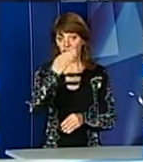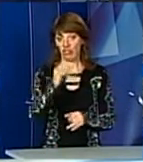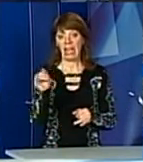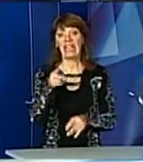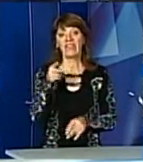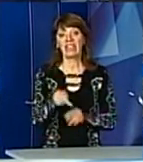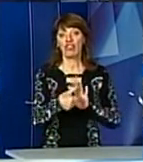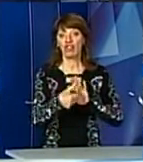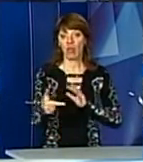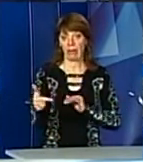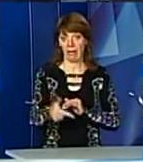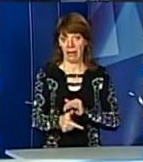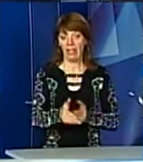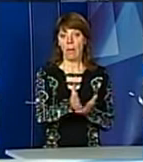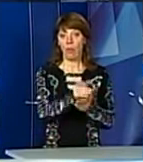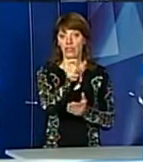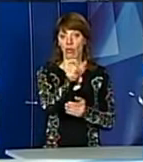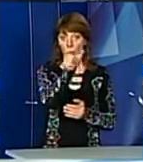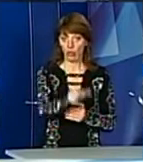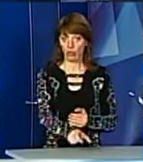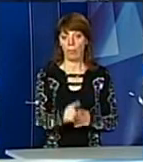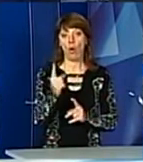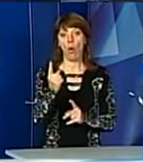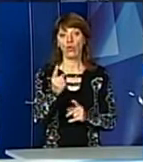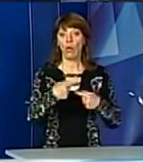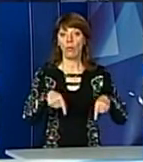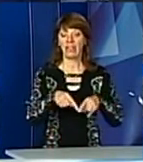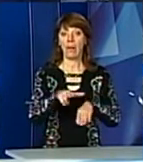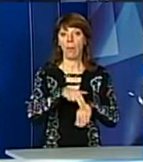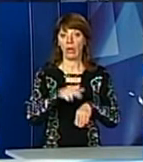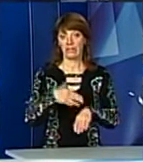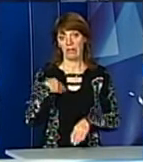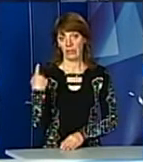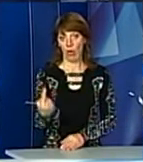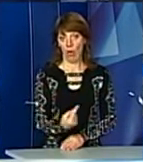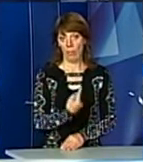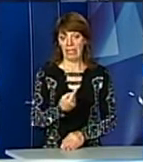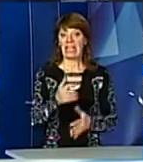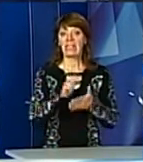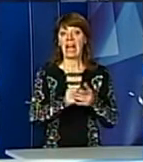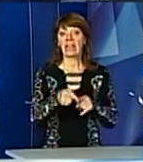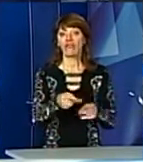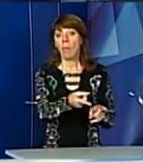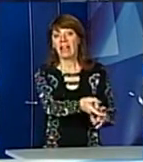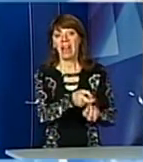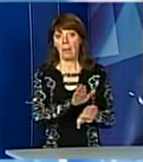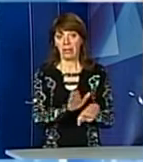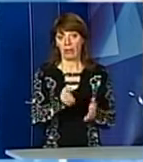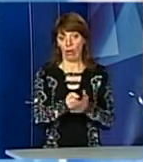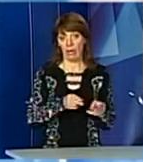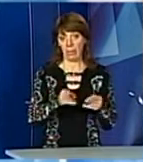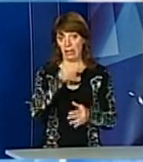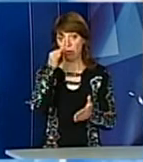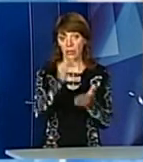та 2600 гривень посадовій особі одного з відділів поліції у Львівській області за те, щоб не притягували до